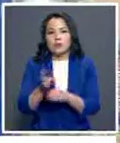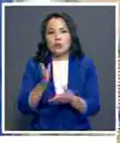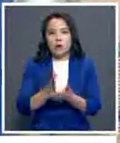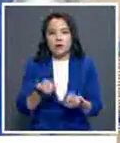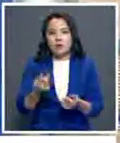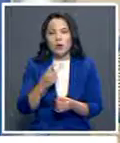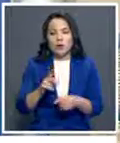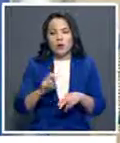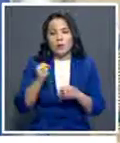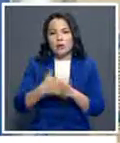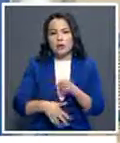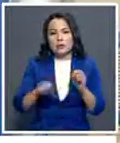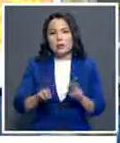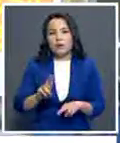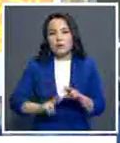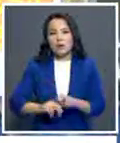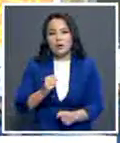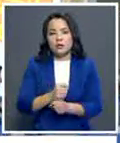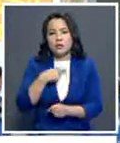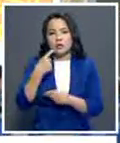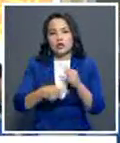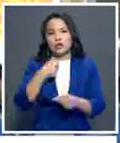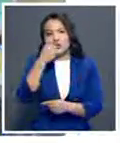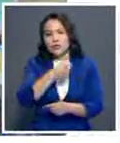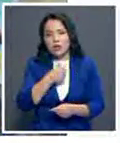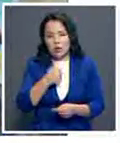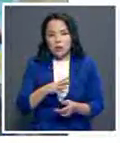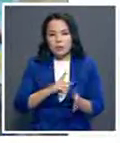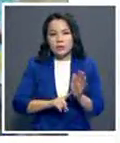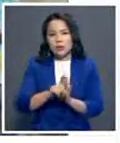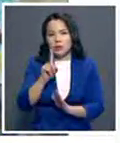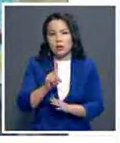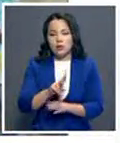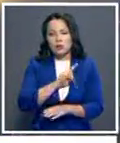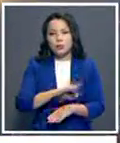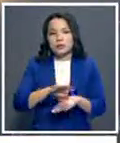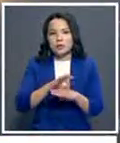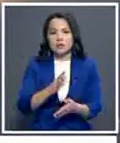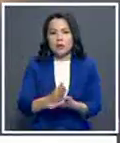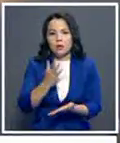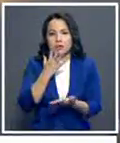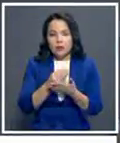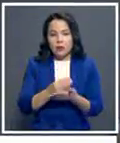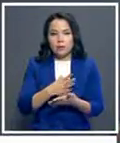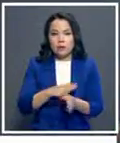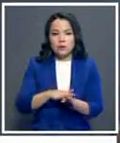жатыр. Жоспар бойынша келер жылы жұмысын бастайды. Содан кейін 4 елдің аумағынан өтетін магистраль